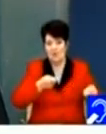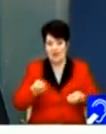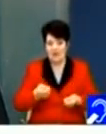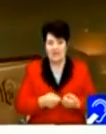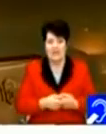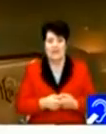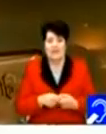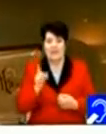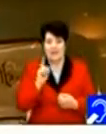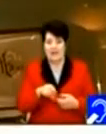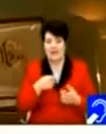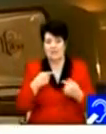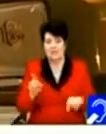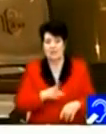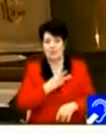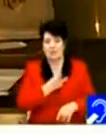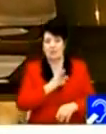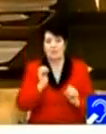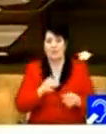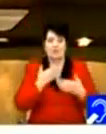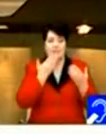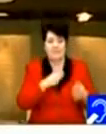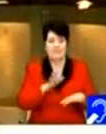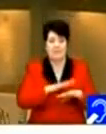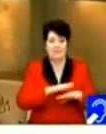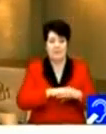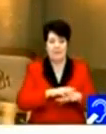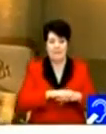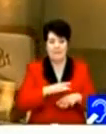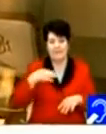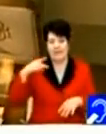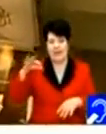BNM, iar ceilalți doritori se vor putea adresa la băncile licențiate.